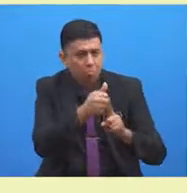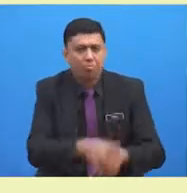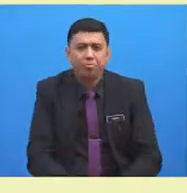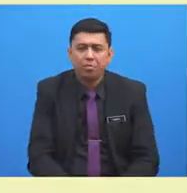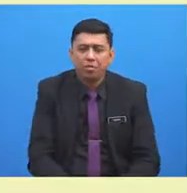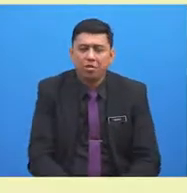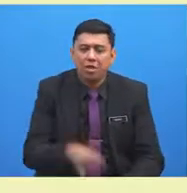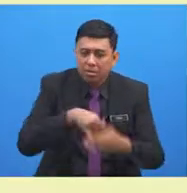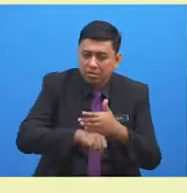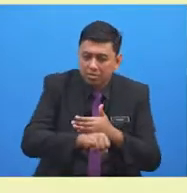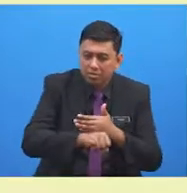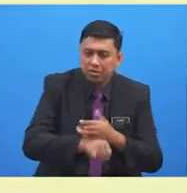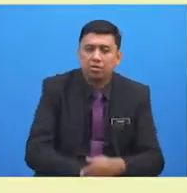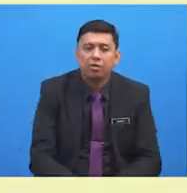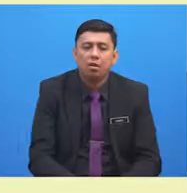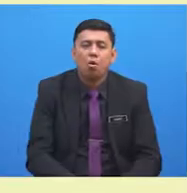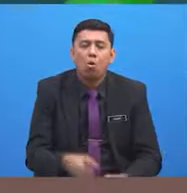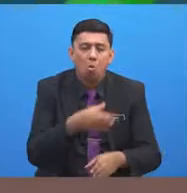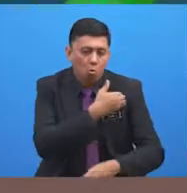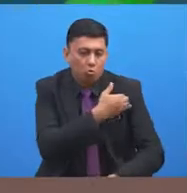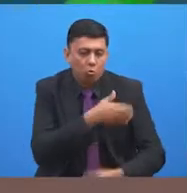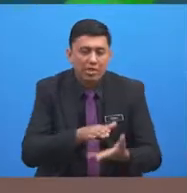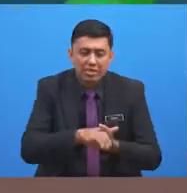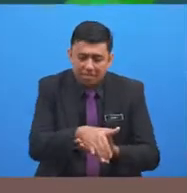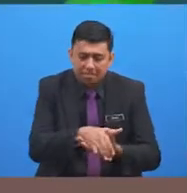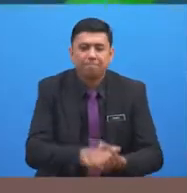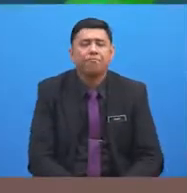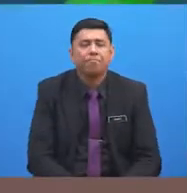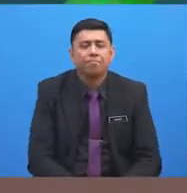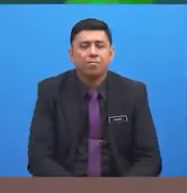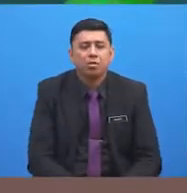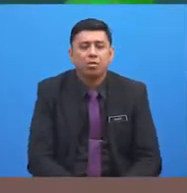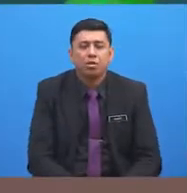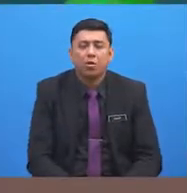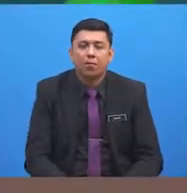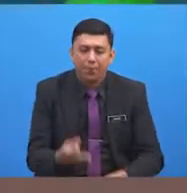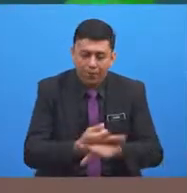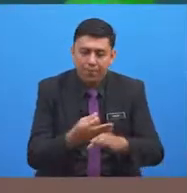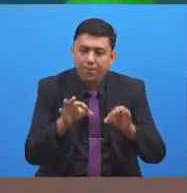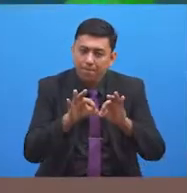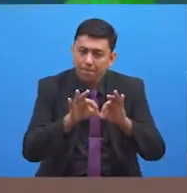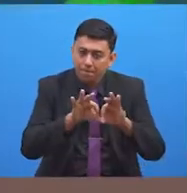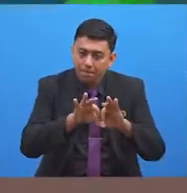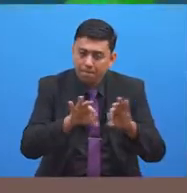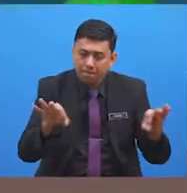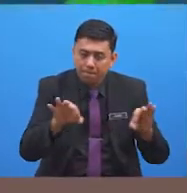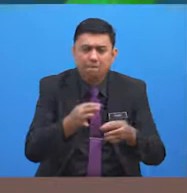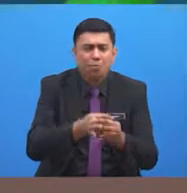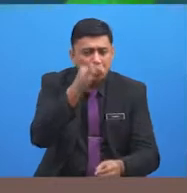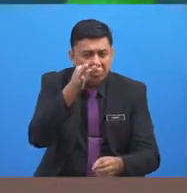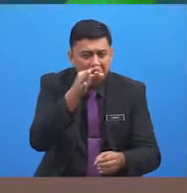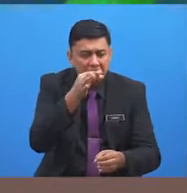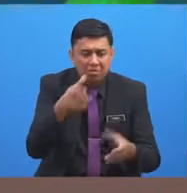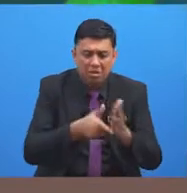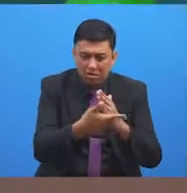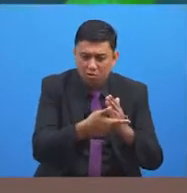dan diisi oleh otot licin. Fungsi trakea ialah menyediakan tempat laluan bagi udara